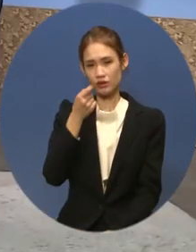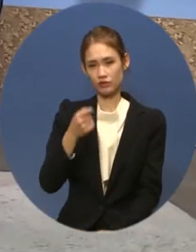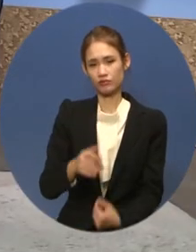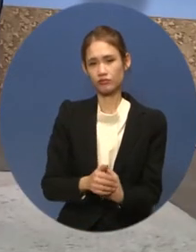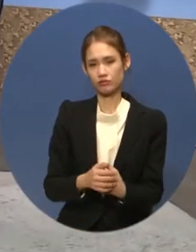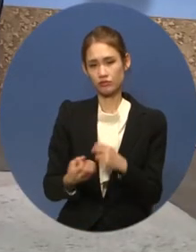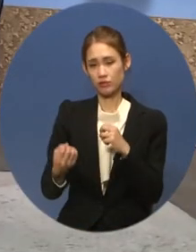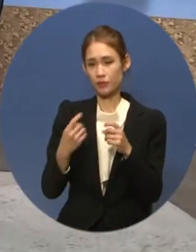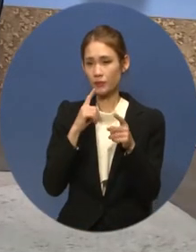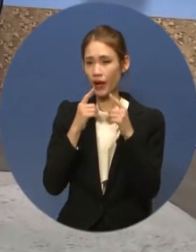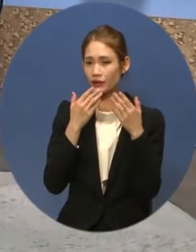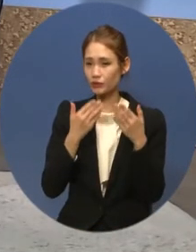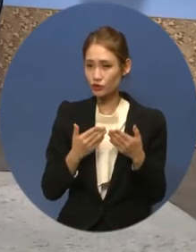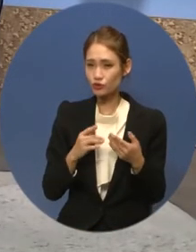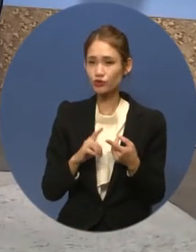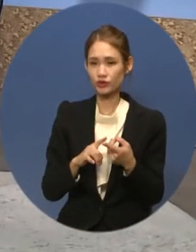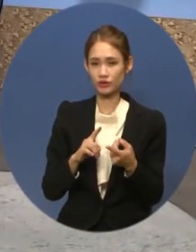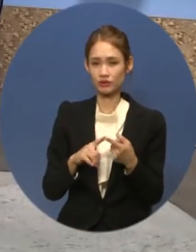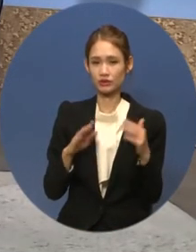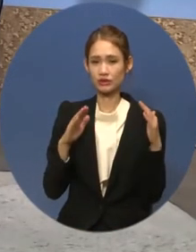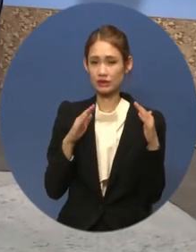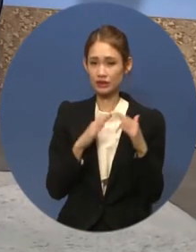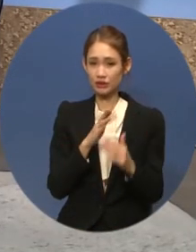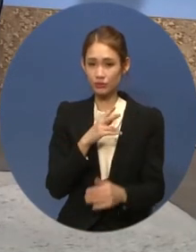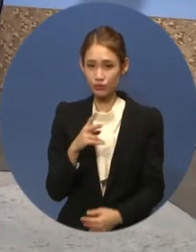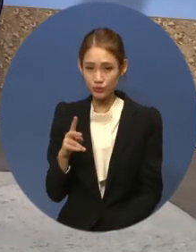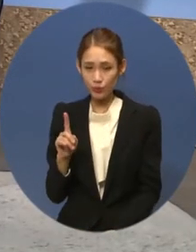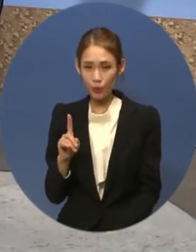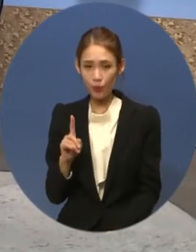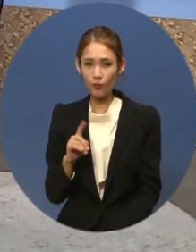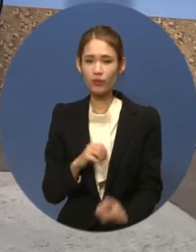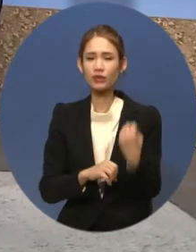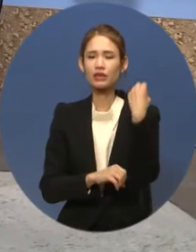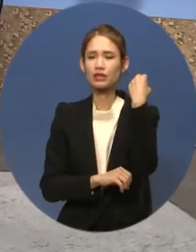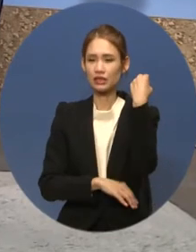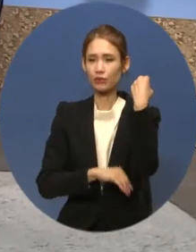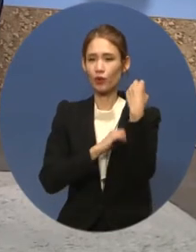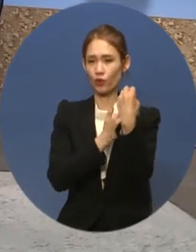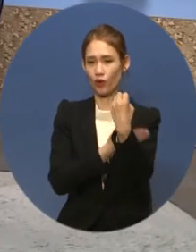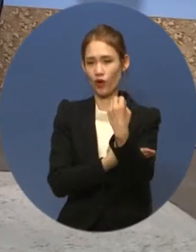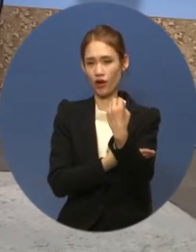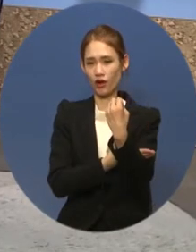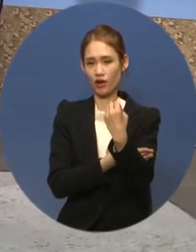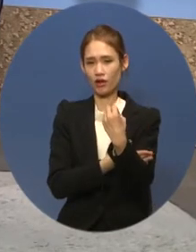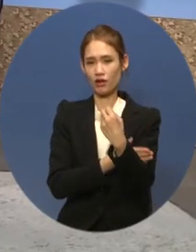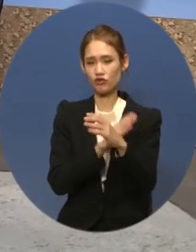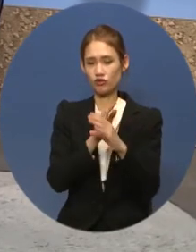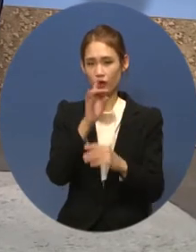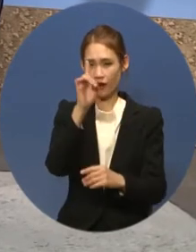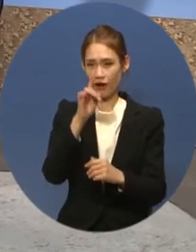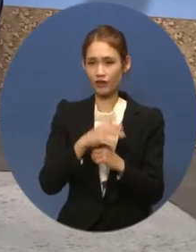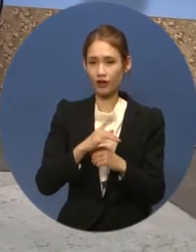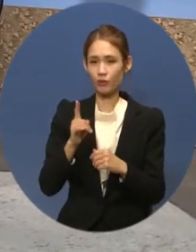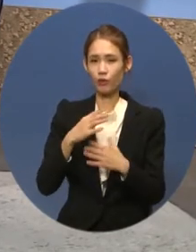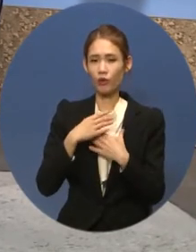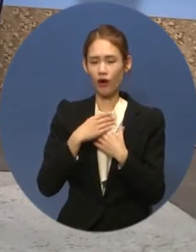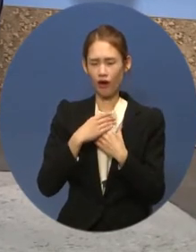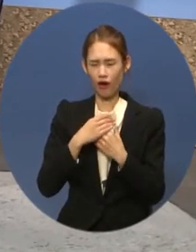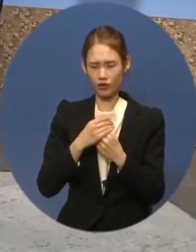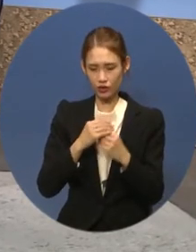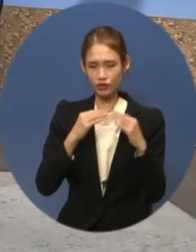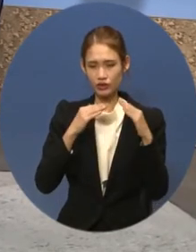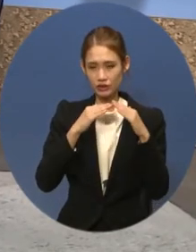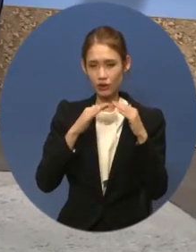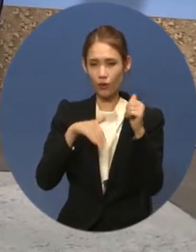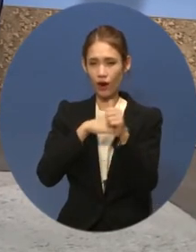말씀해주신 것처럼 지붕 정말 어떻게 보면 정말 기본적인 권리의 도하 나잖아요 안정적인 그런 주거환경을